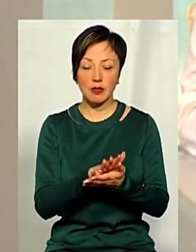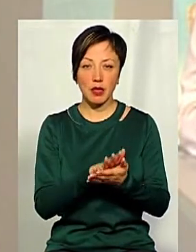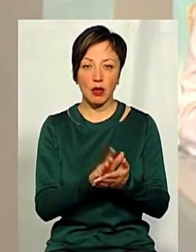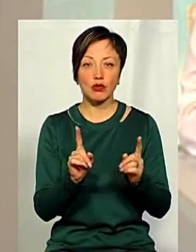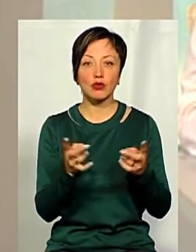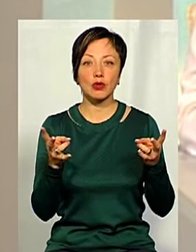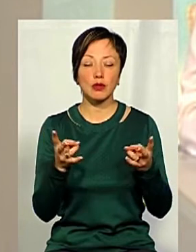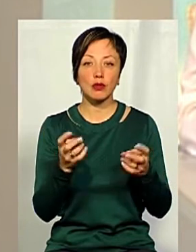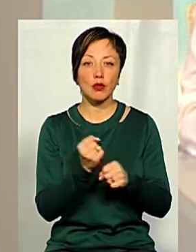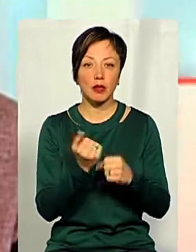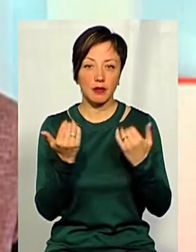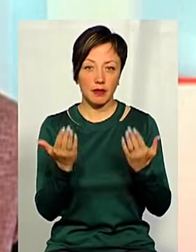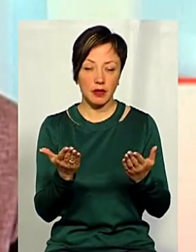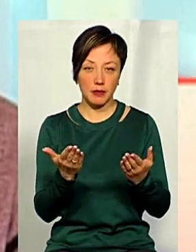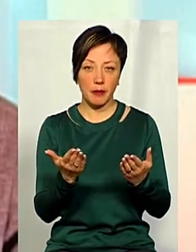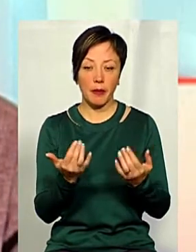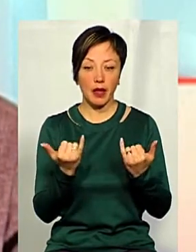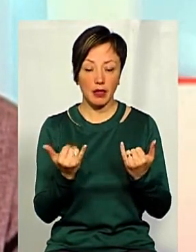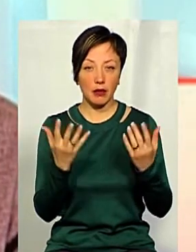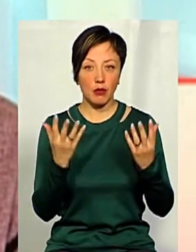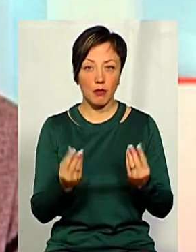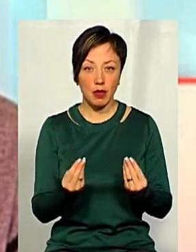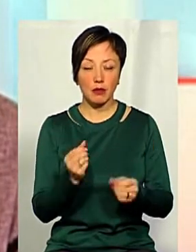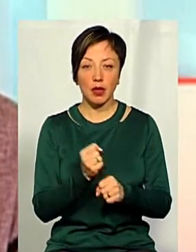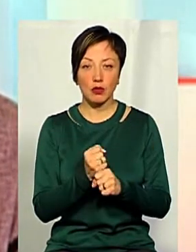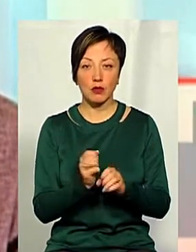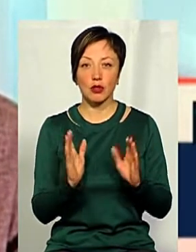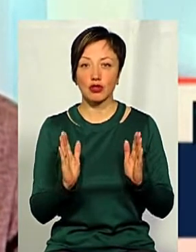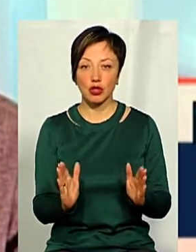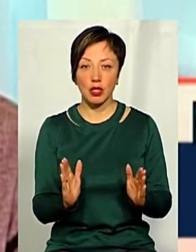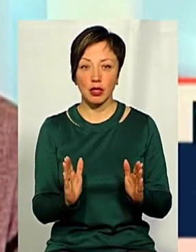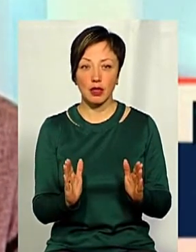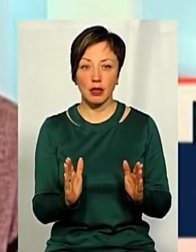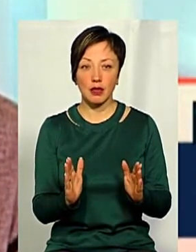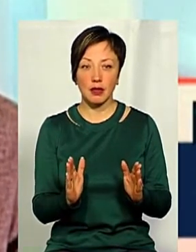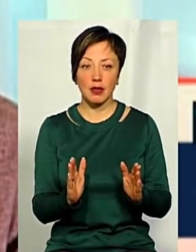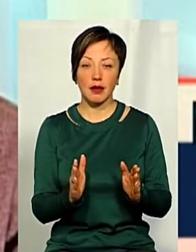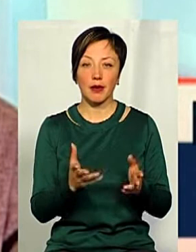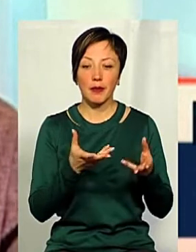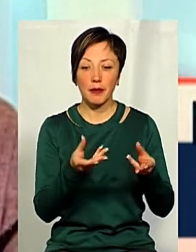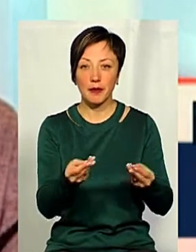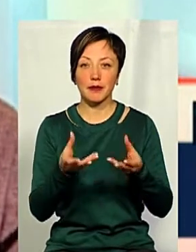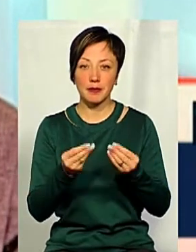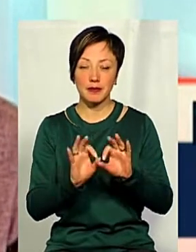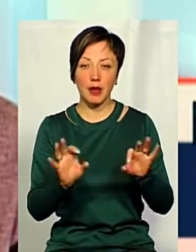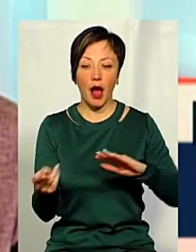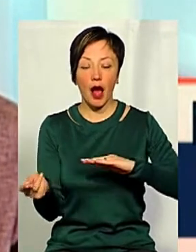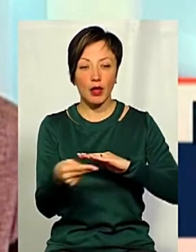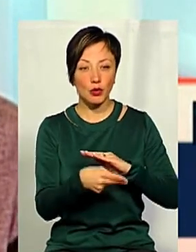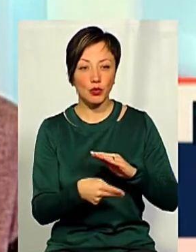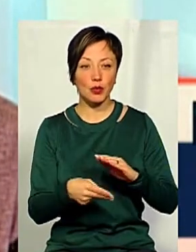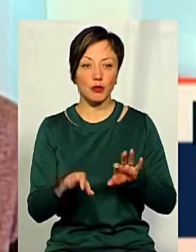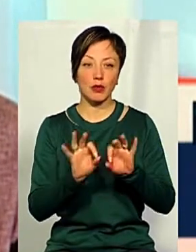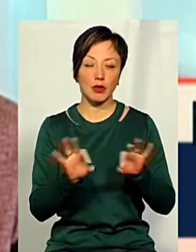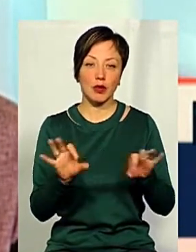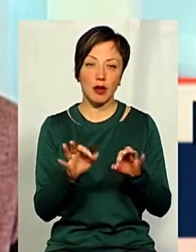для цього робити? На даний момент ми працюємо лише пряником, якщо можна так сказати. Ми агітуємо, ми